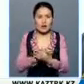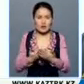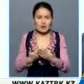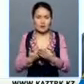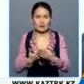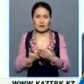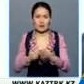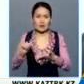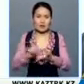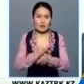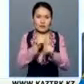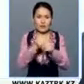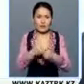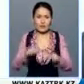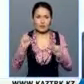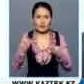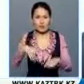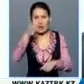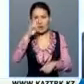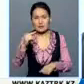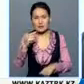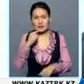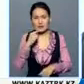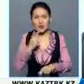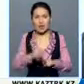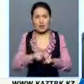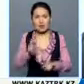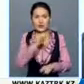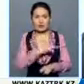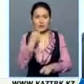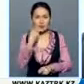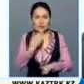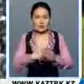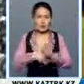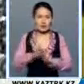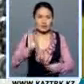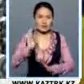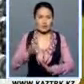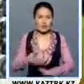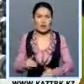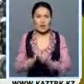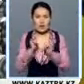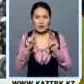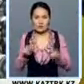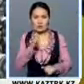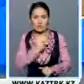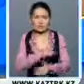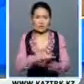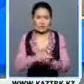керек, домен адресация кіргізу керек. Егер де латинский алфавитке көшсек, оған көшіп жұмыс істей береміз.